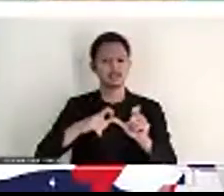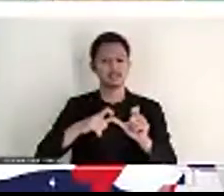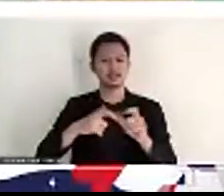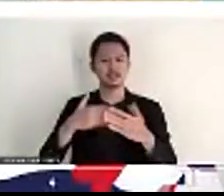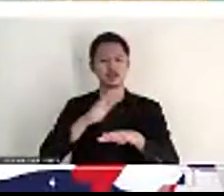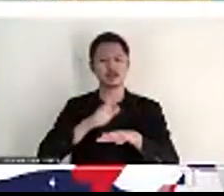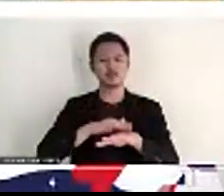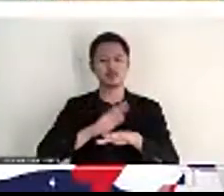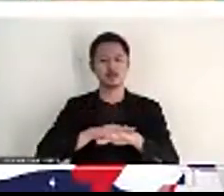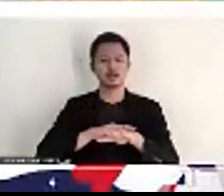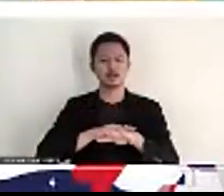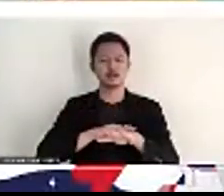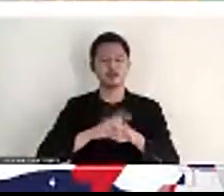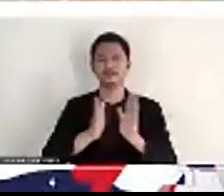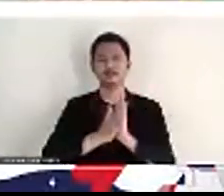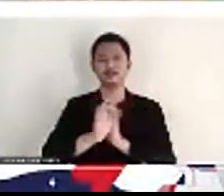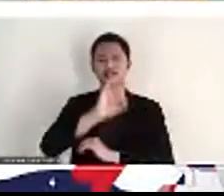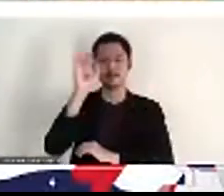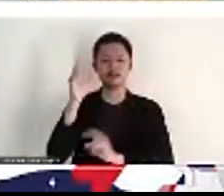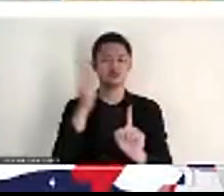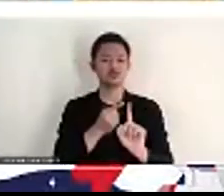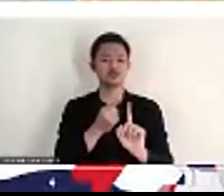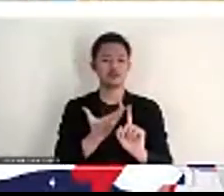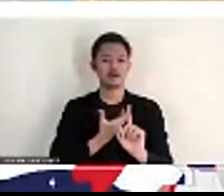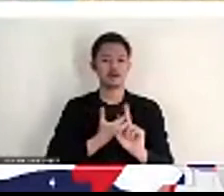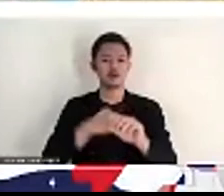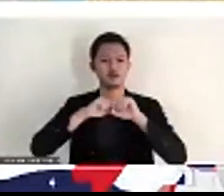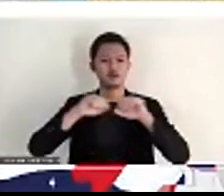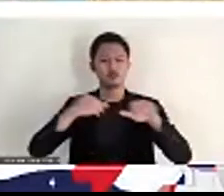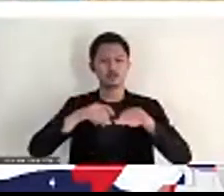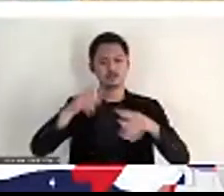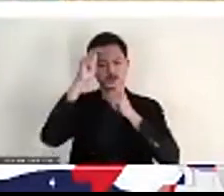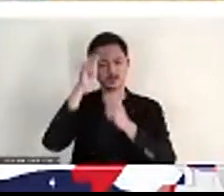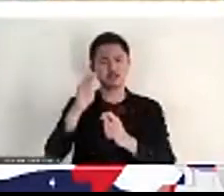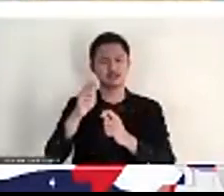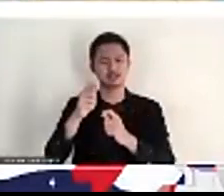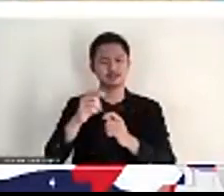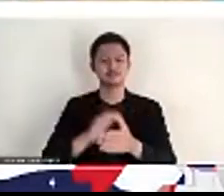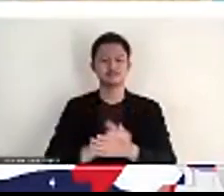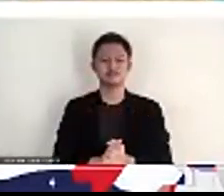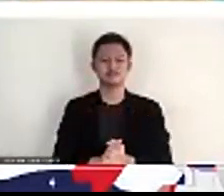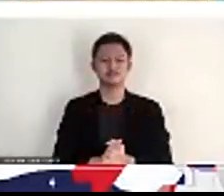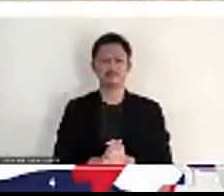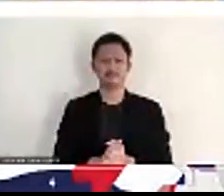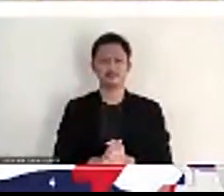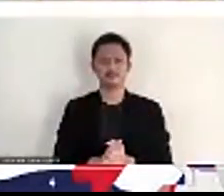dan sebagainya yang bertujuan untuk mempromosikan toleransi dan keberagaman